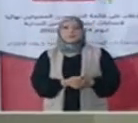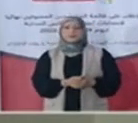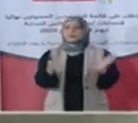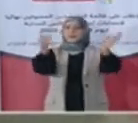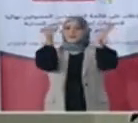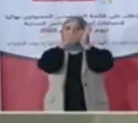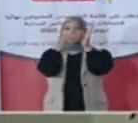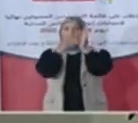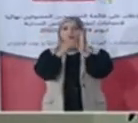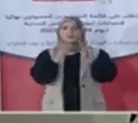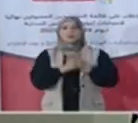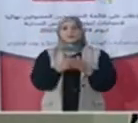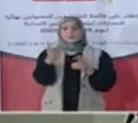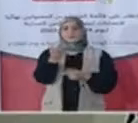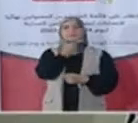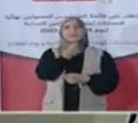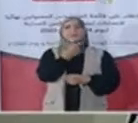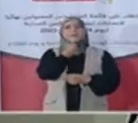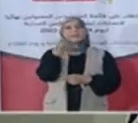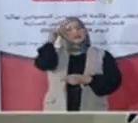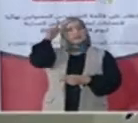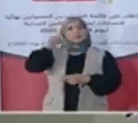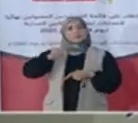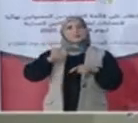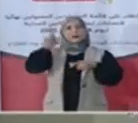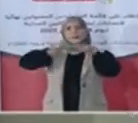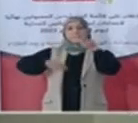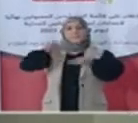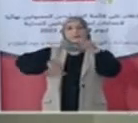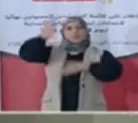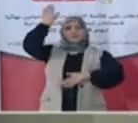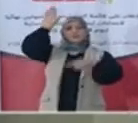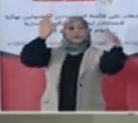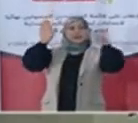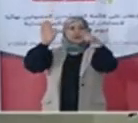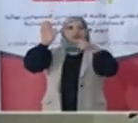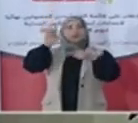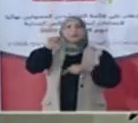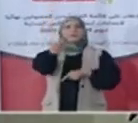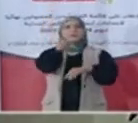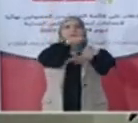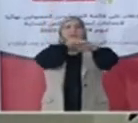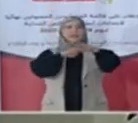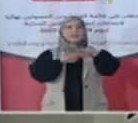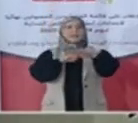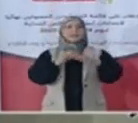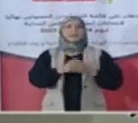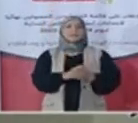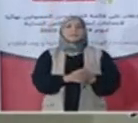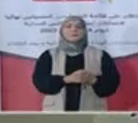أيضا لنا وفي تيسير للمترشحين اللي هما مترشحين موجودين في العمادات خاصة،